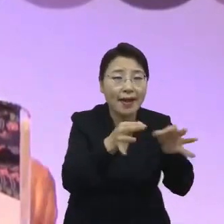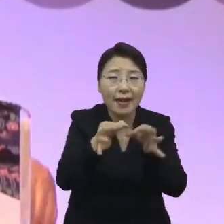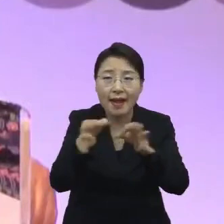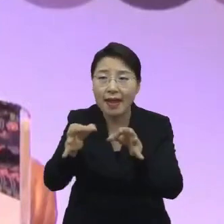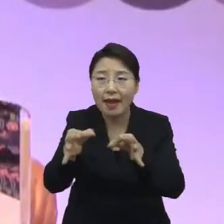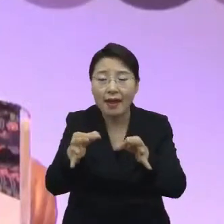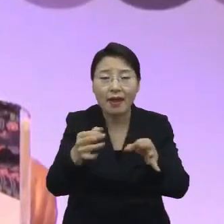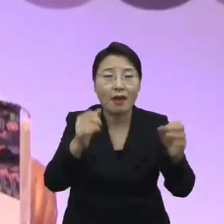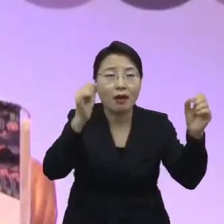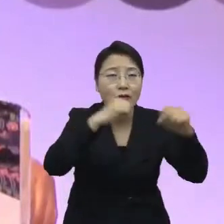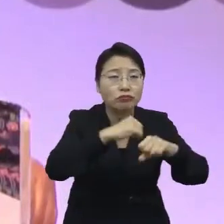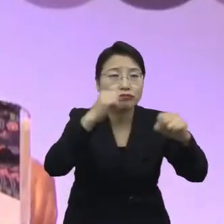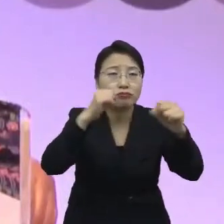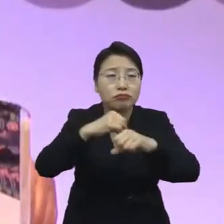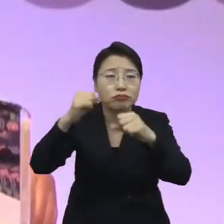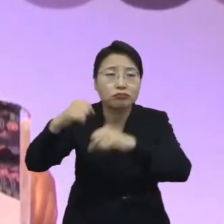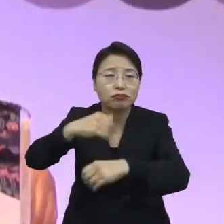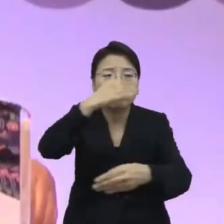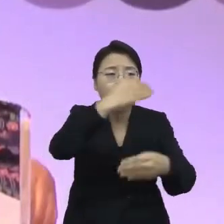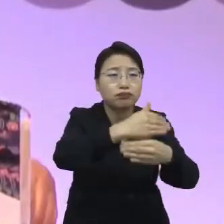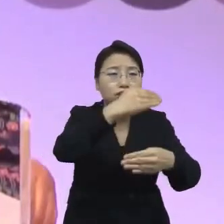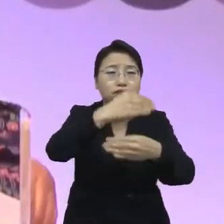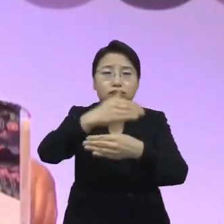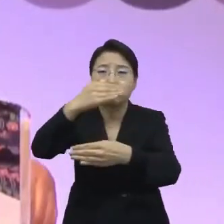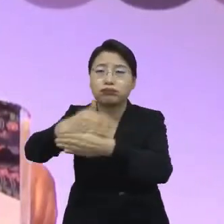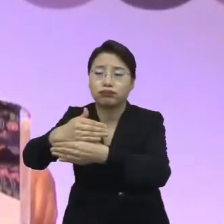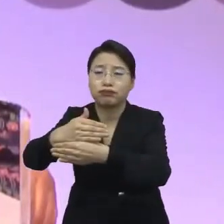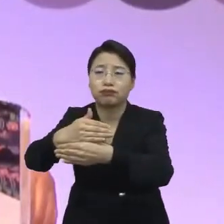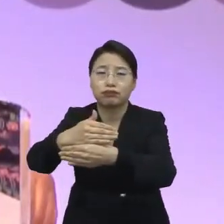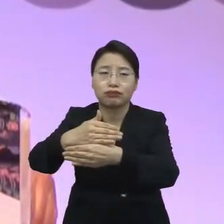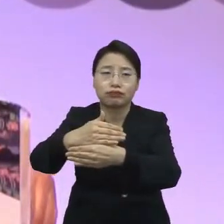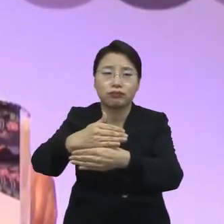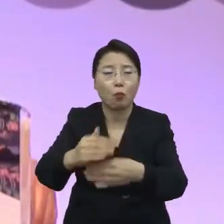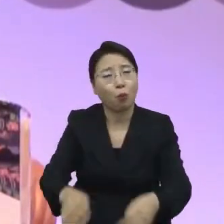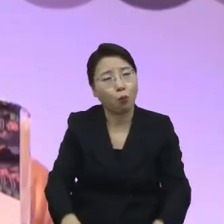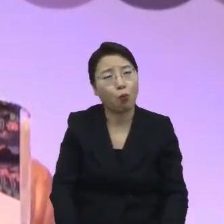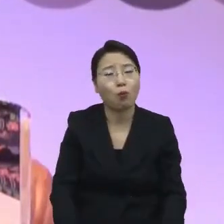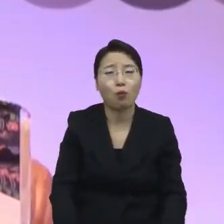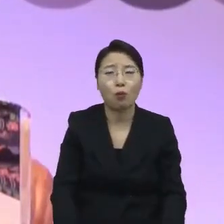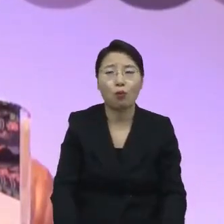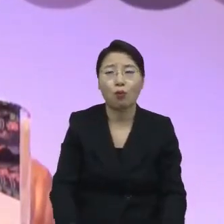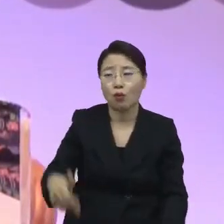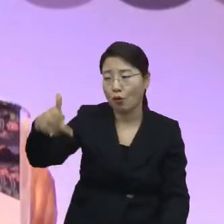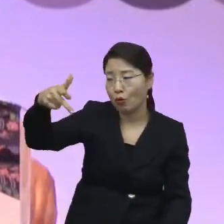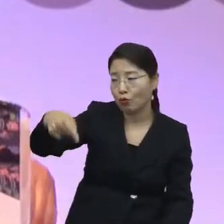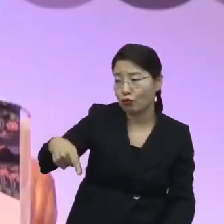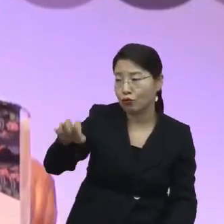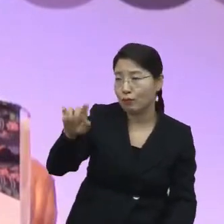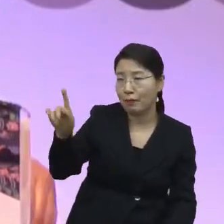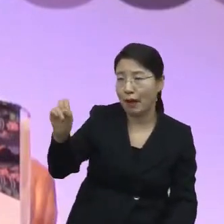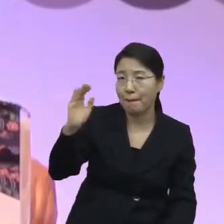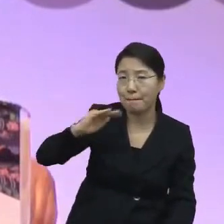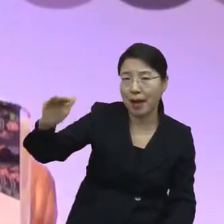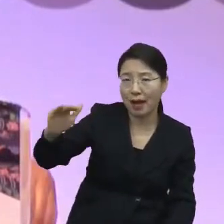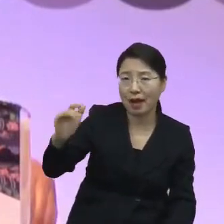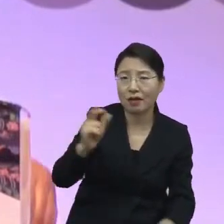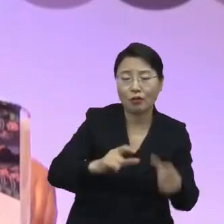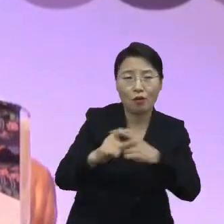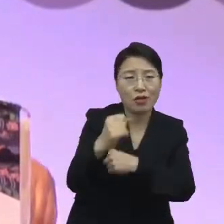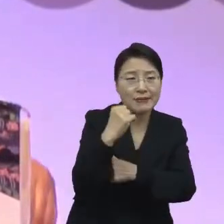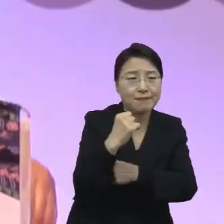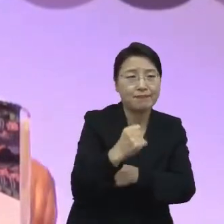다 문을 닫기 시작하고 있습니다. 근데 쿠팡보다 더 무서운 놈들이 밀려오고